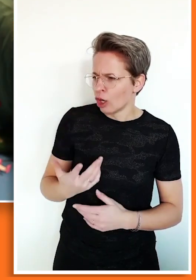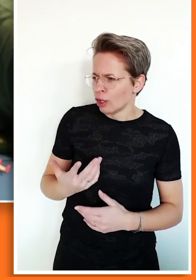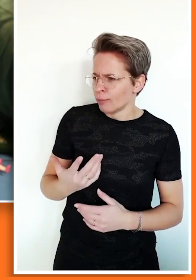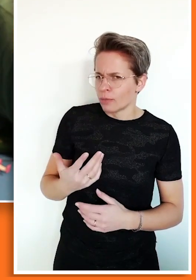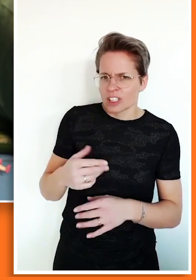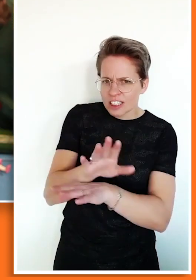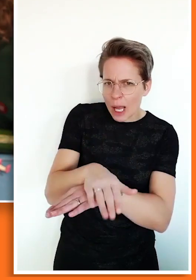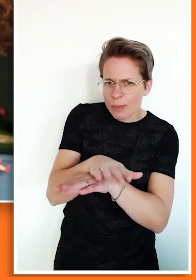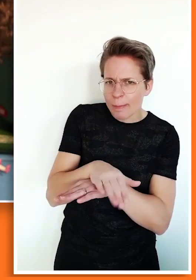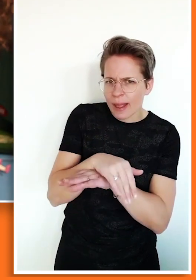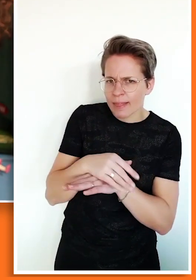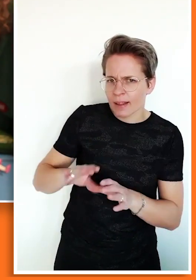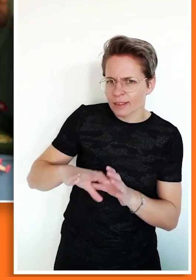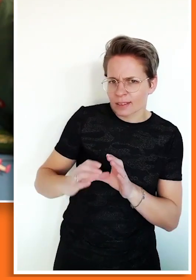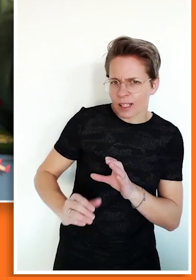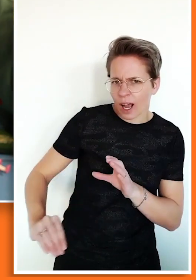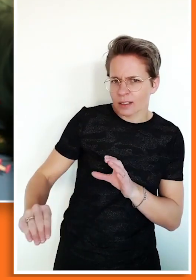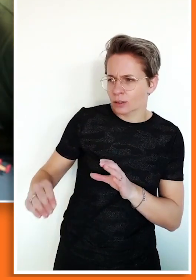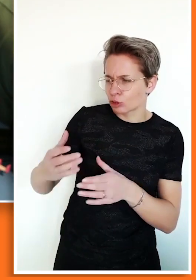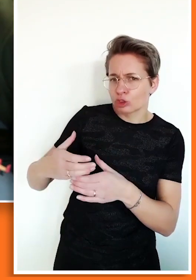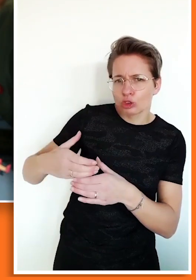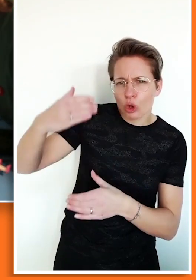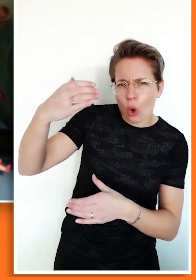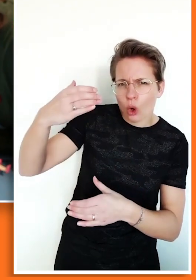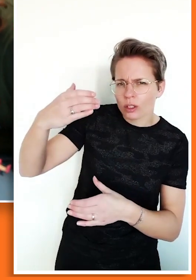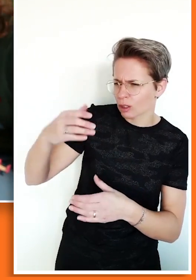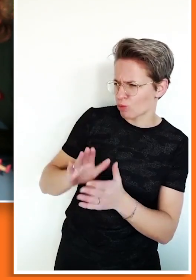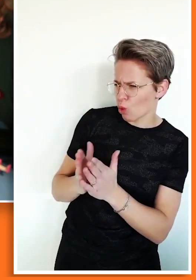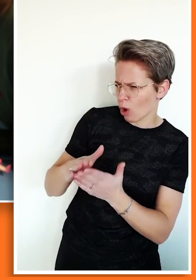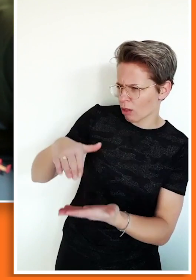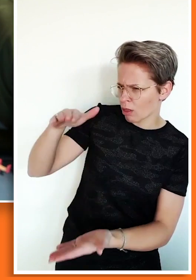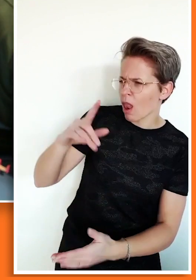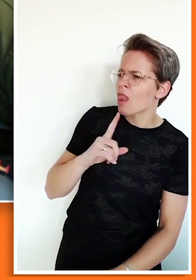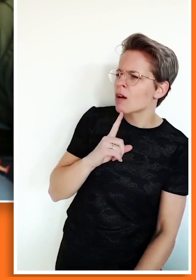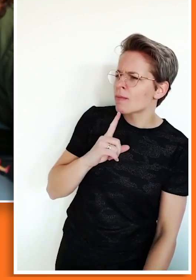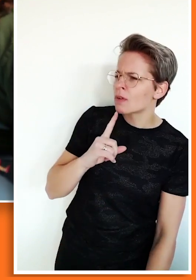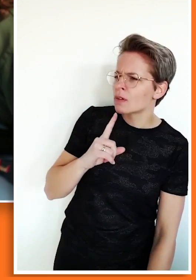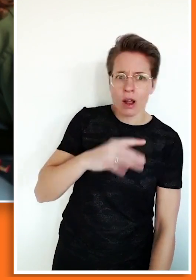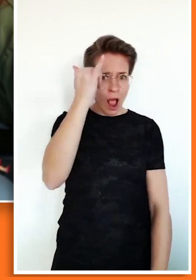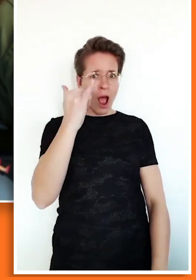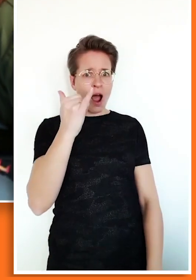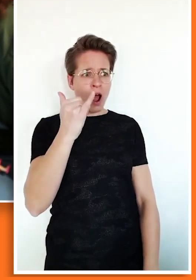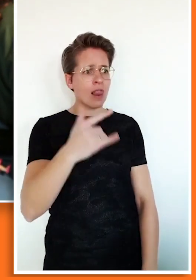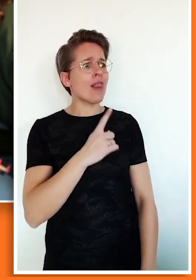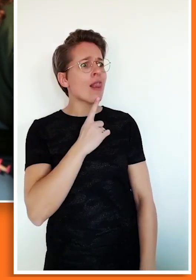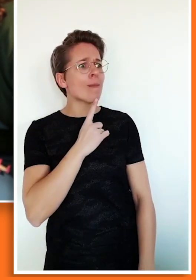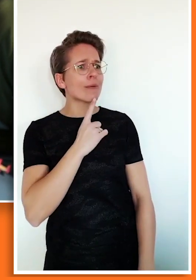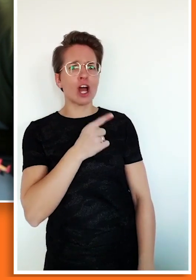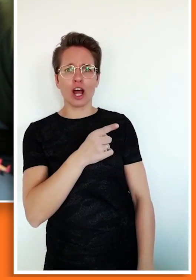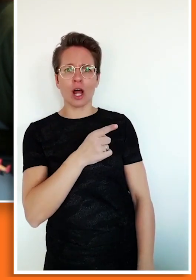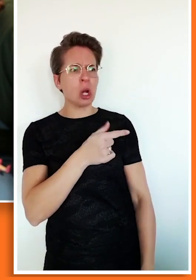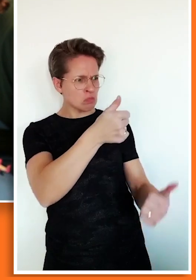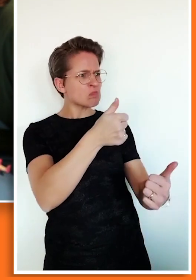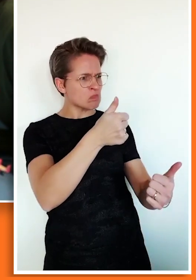Een zeemerminstaart, een toren met boeken, een lampje. Ja, lampje. Oh, wat